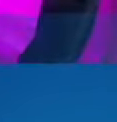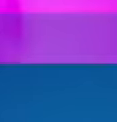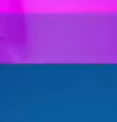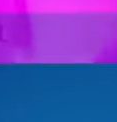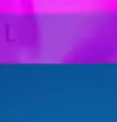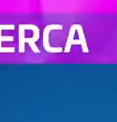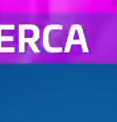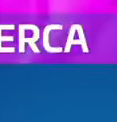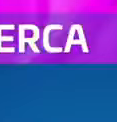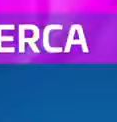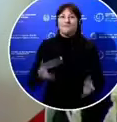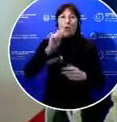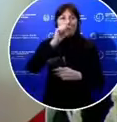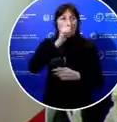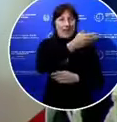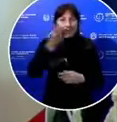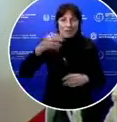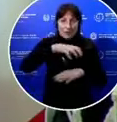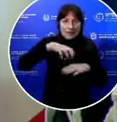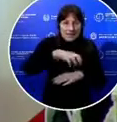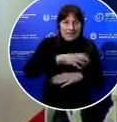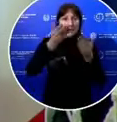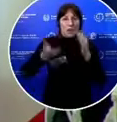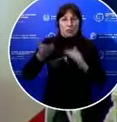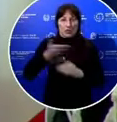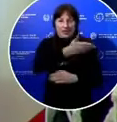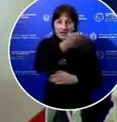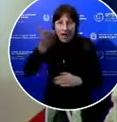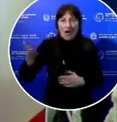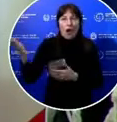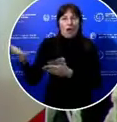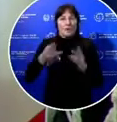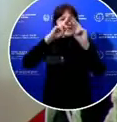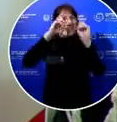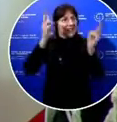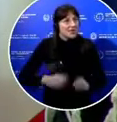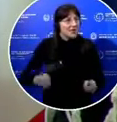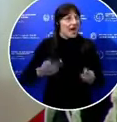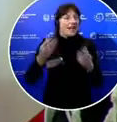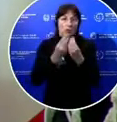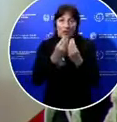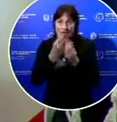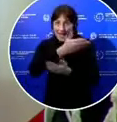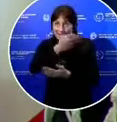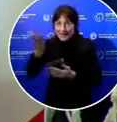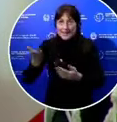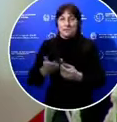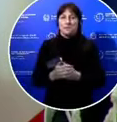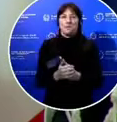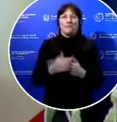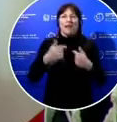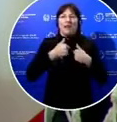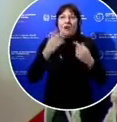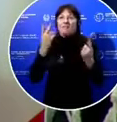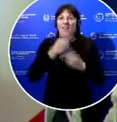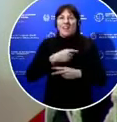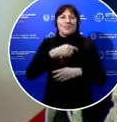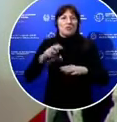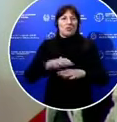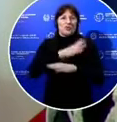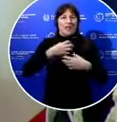università, enti di ricerca, distinte autorità, ospiti internazionali e egregi colleghi. Sono sinceramente